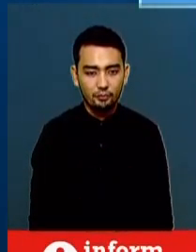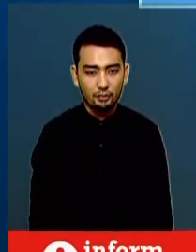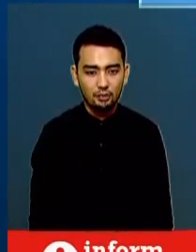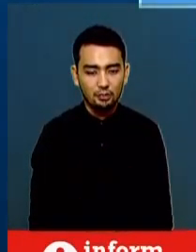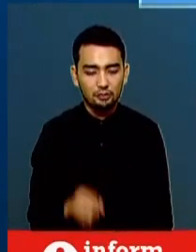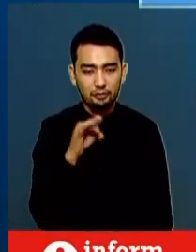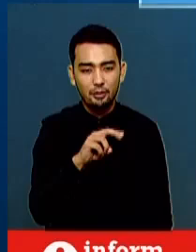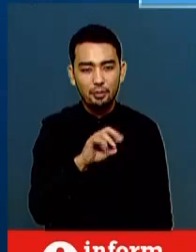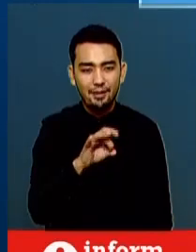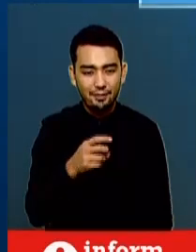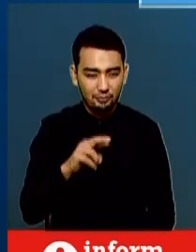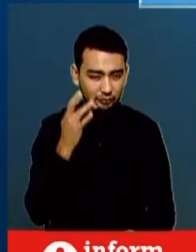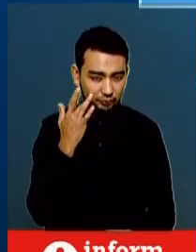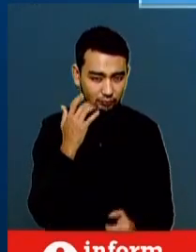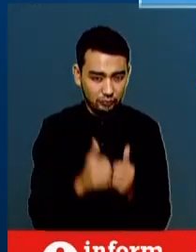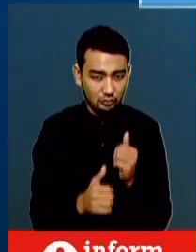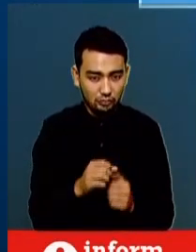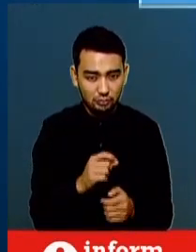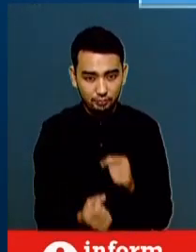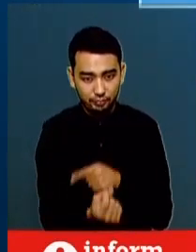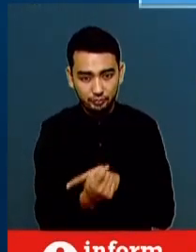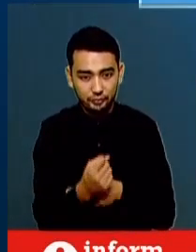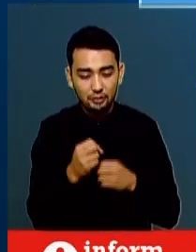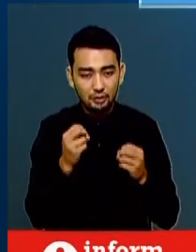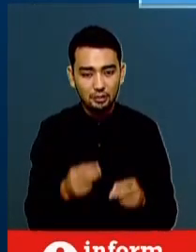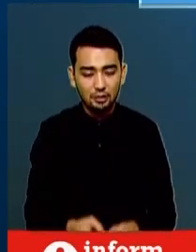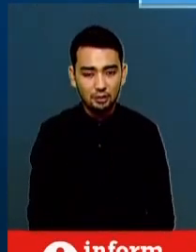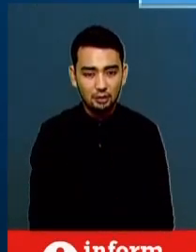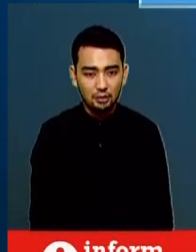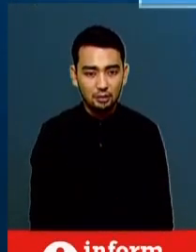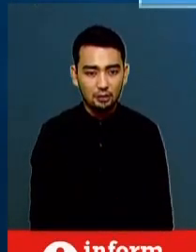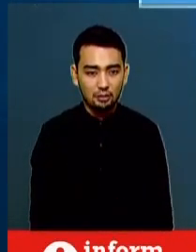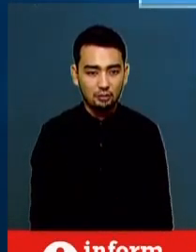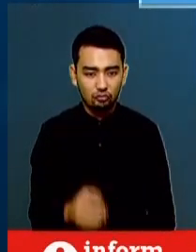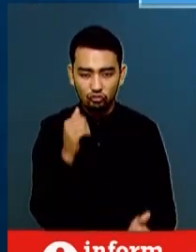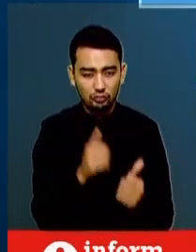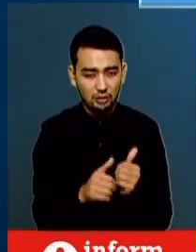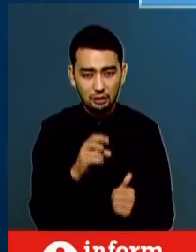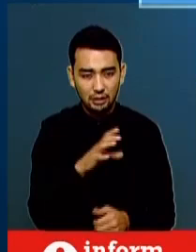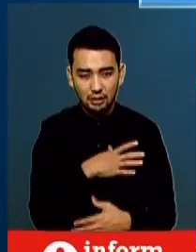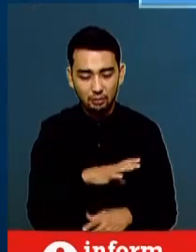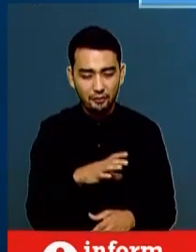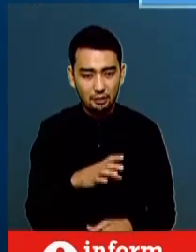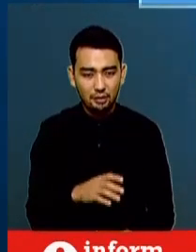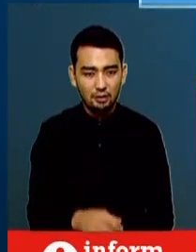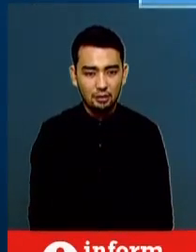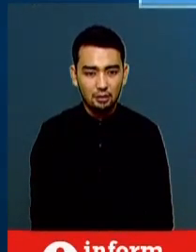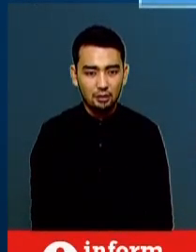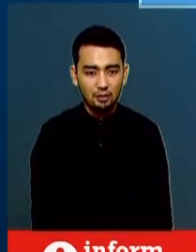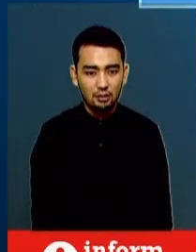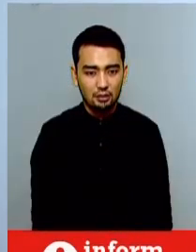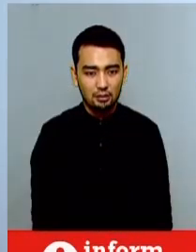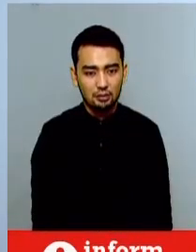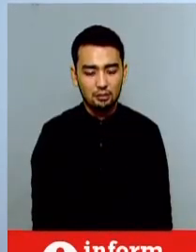у вас перья попадаются? Нет. К счастью, нет, не часто. Не часто, но бывает, да? Ну